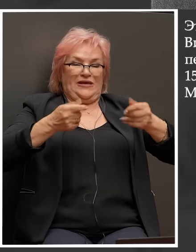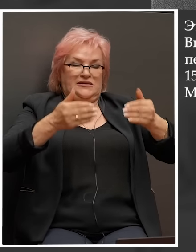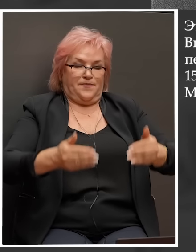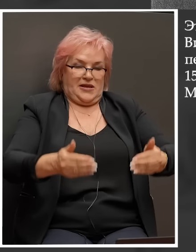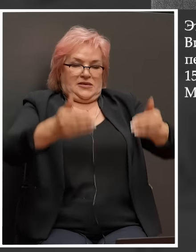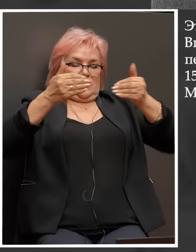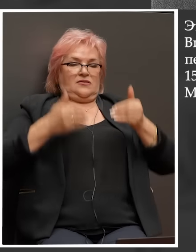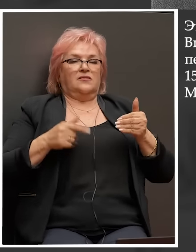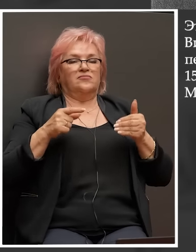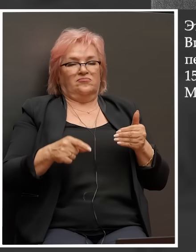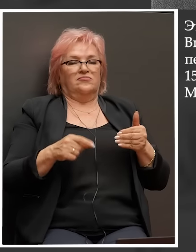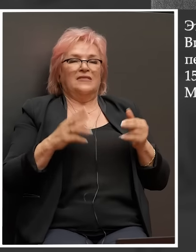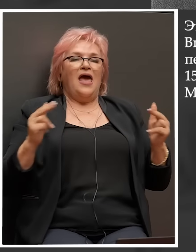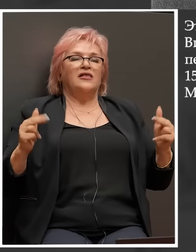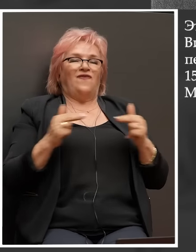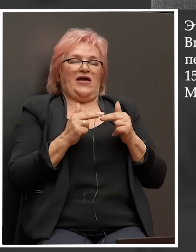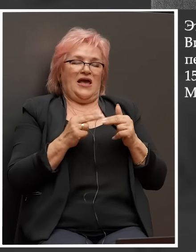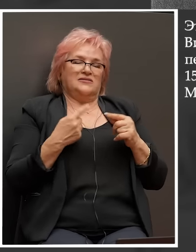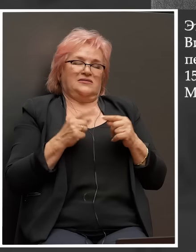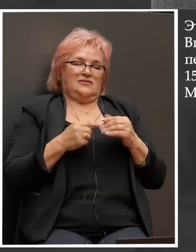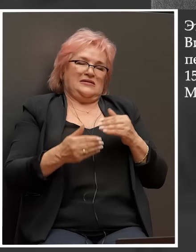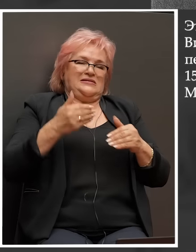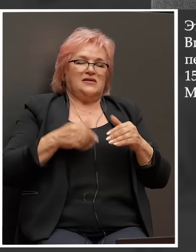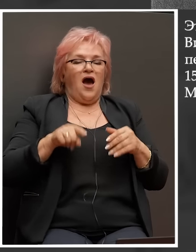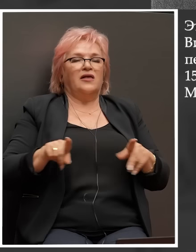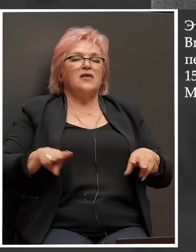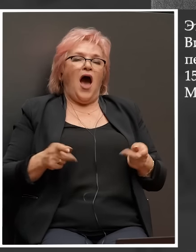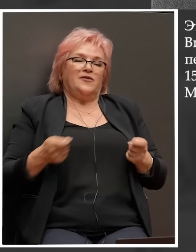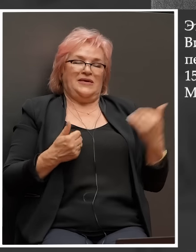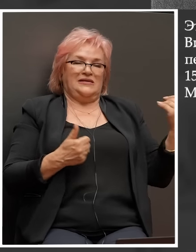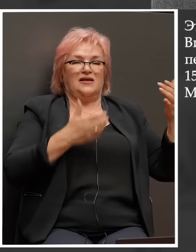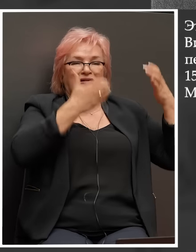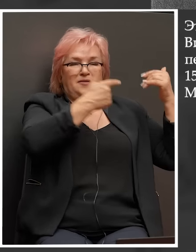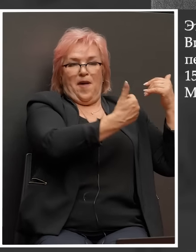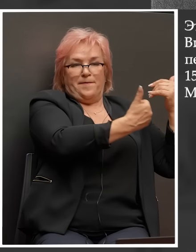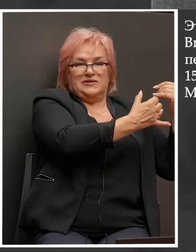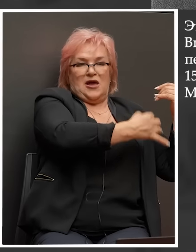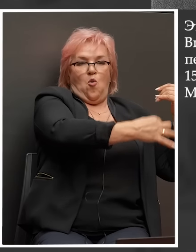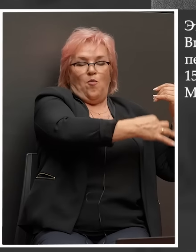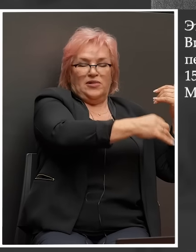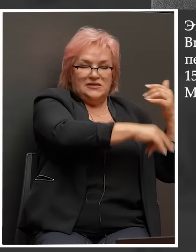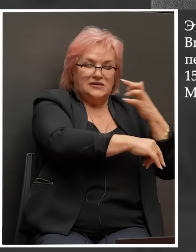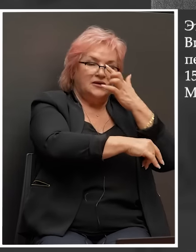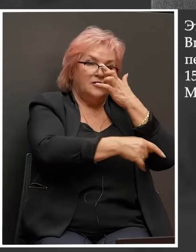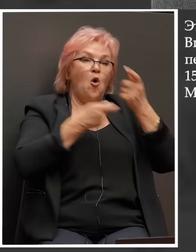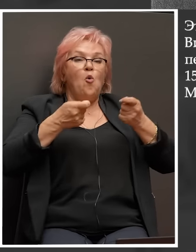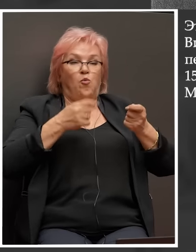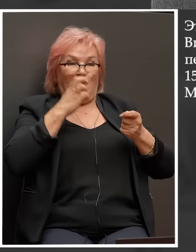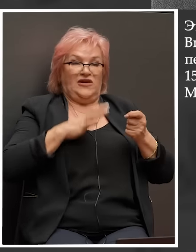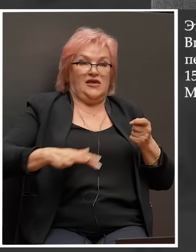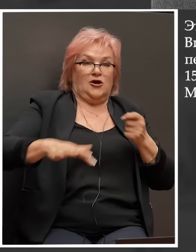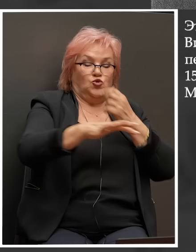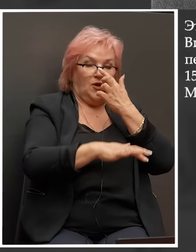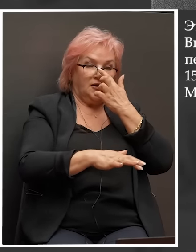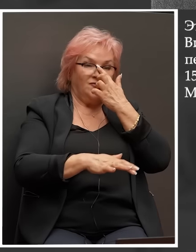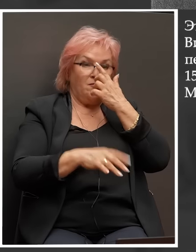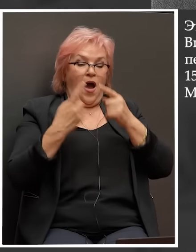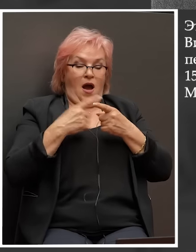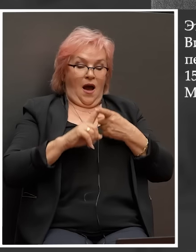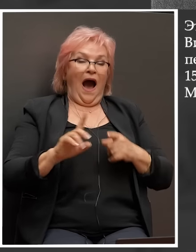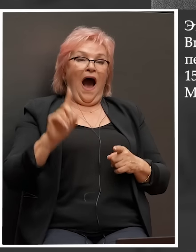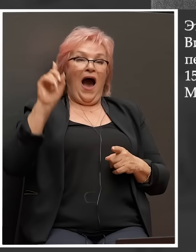дворца. Ну, потому что Кверинальский дворец – это, грубо говоря, администрация папской области, управление государством. А